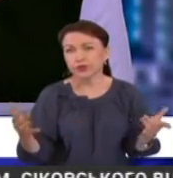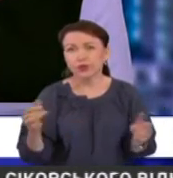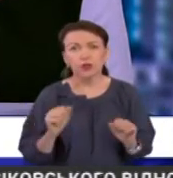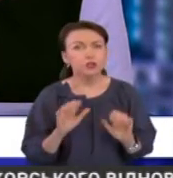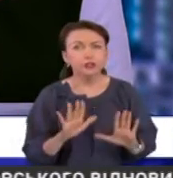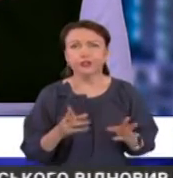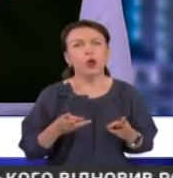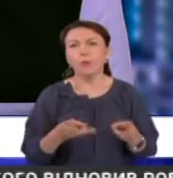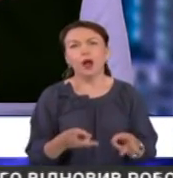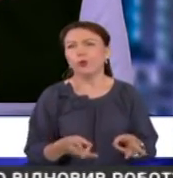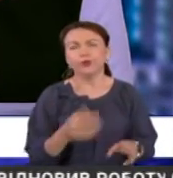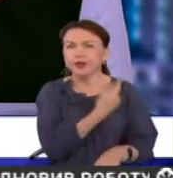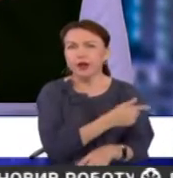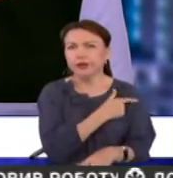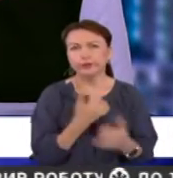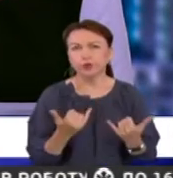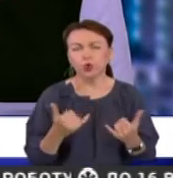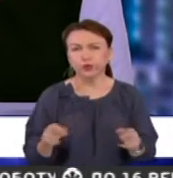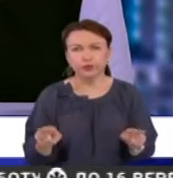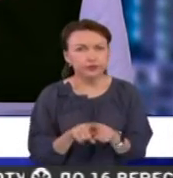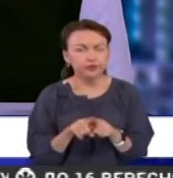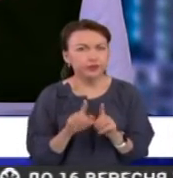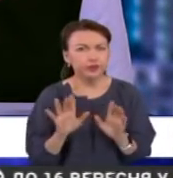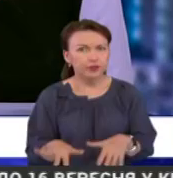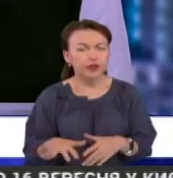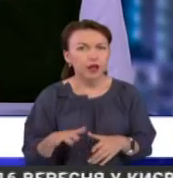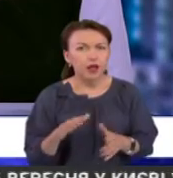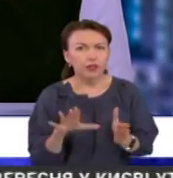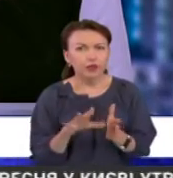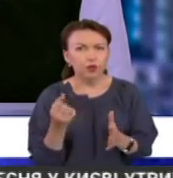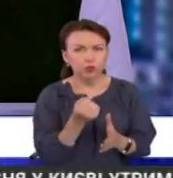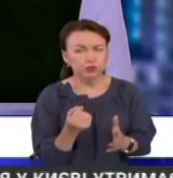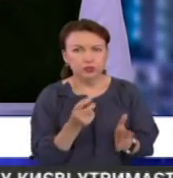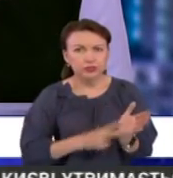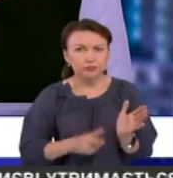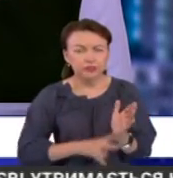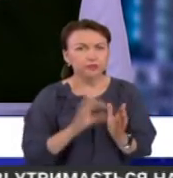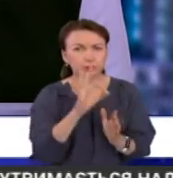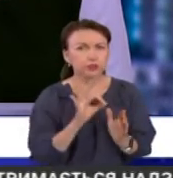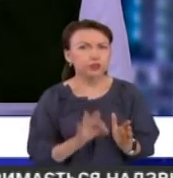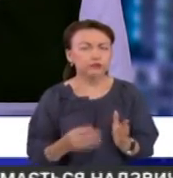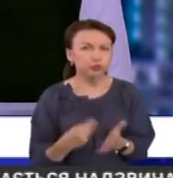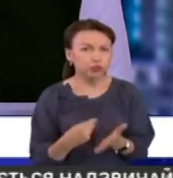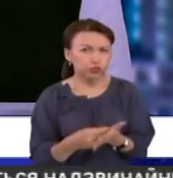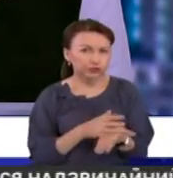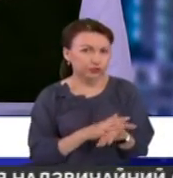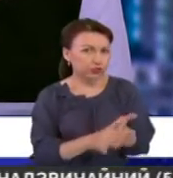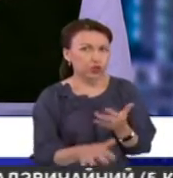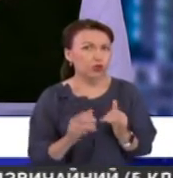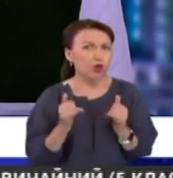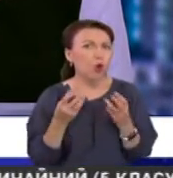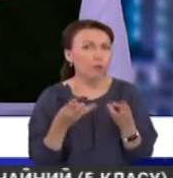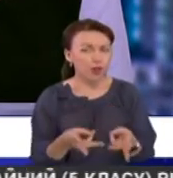опалюванням лікарні. Тому що сьогодні такі енергоносії, що лікарні 70% бюджету витрачають, на жаль, часто на